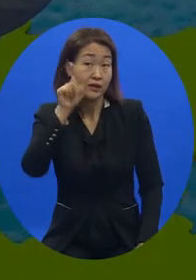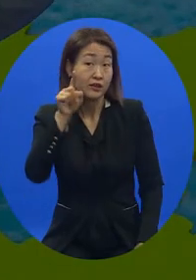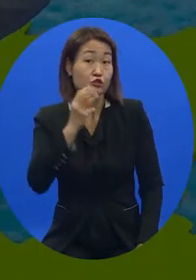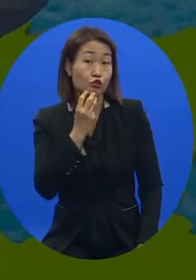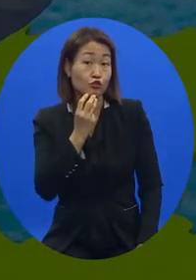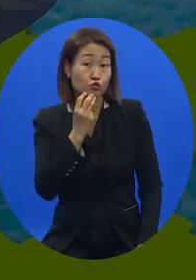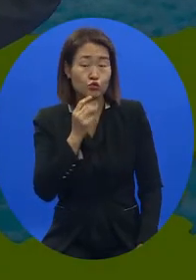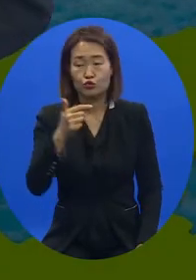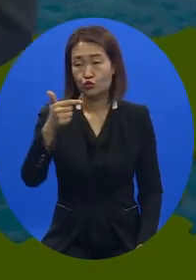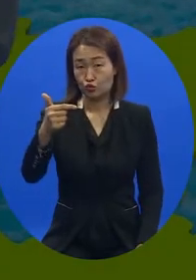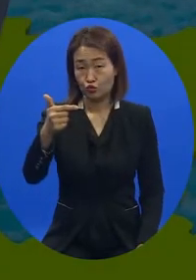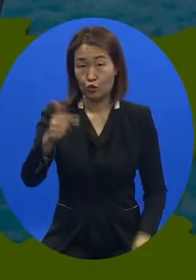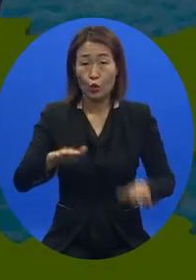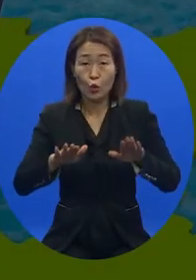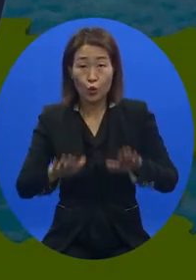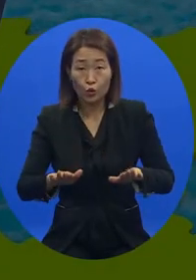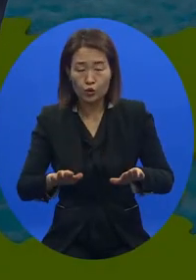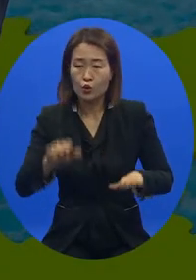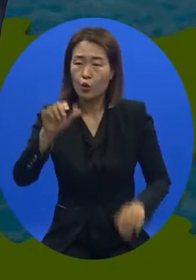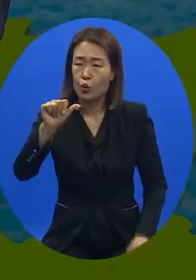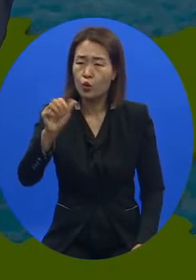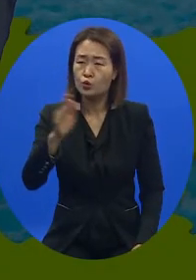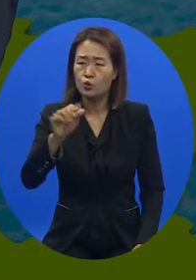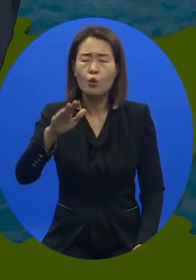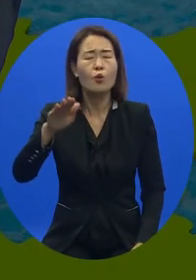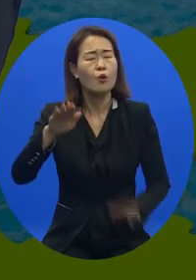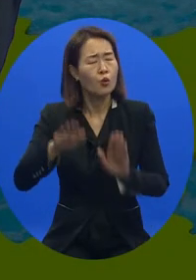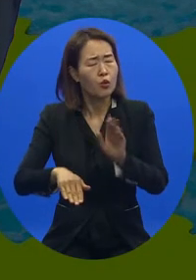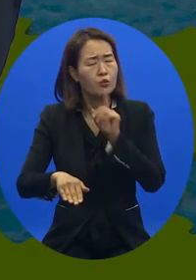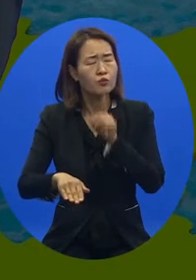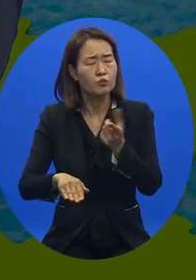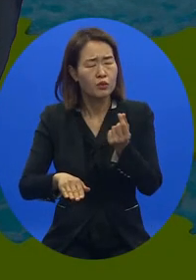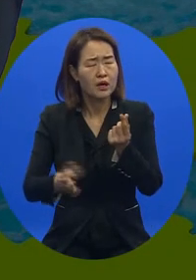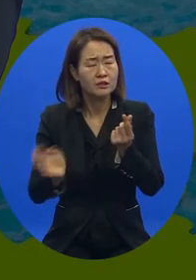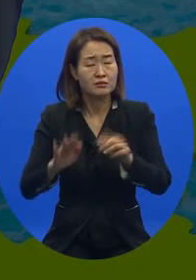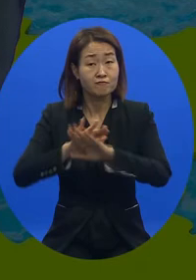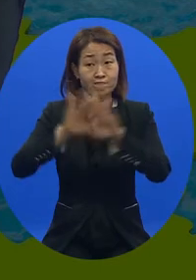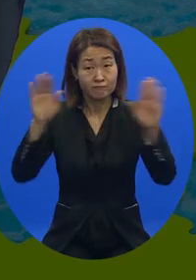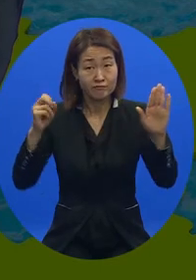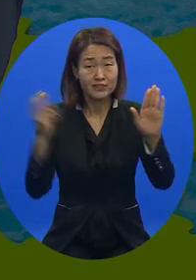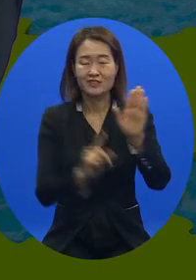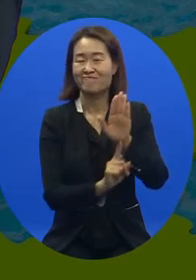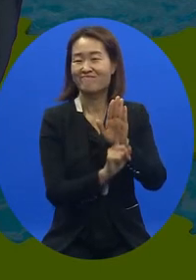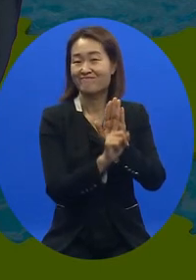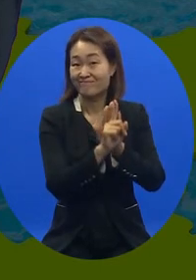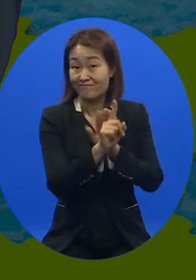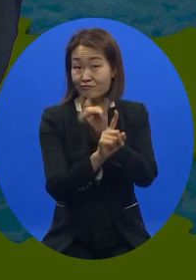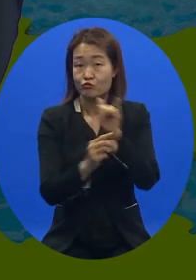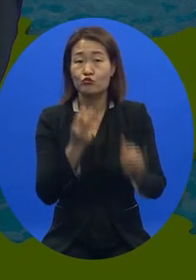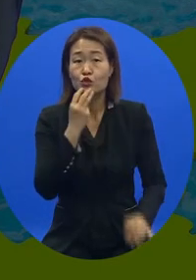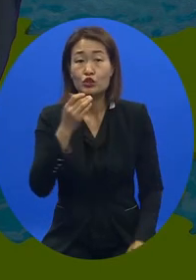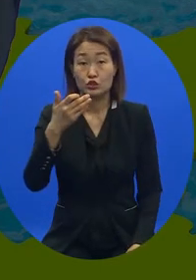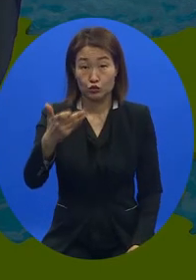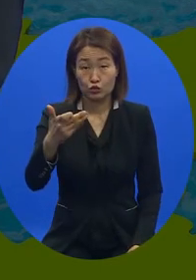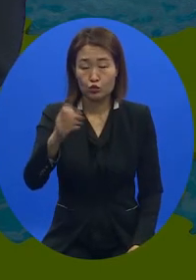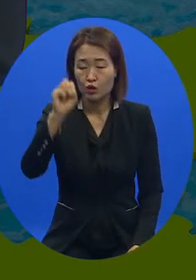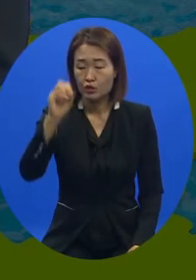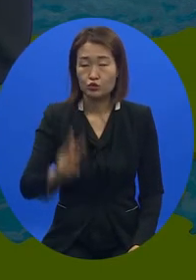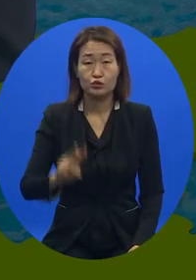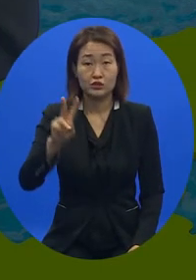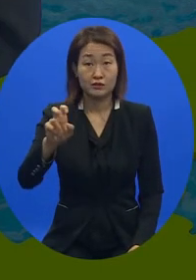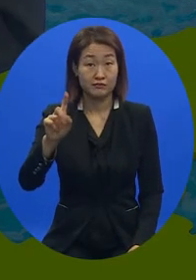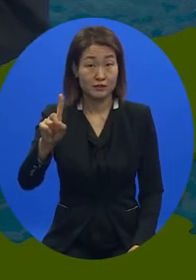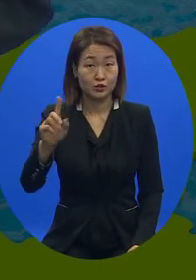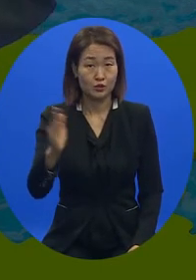내일 서울의 아침 기온 6도로 오늘보다 5도나 낮게 출발하지만 낮부터는 기온이 다시 오르겠습니다. 서울 19도,